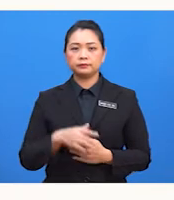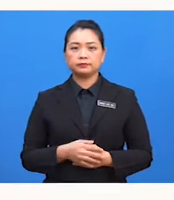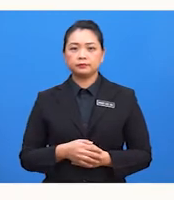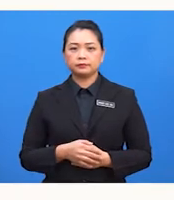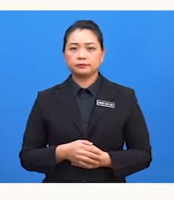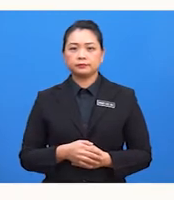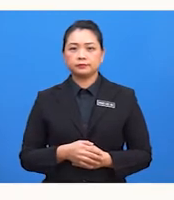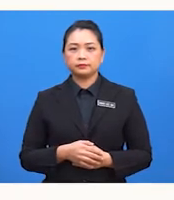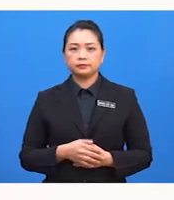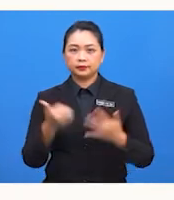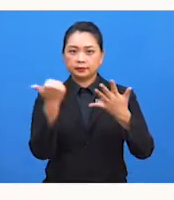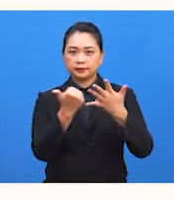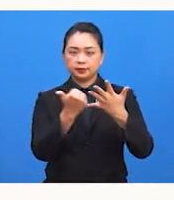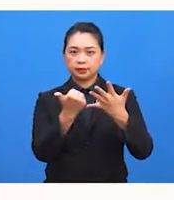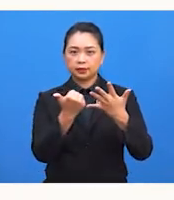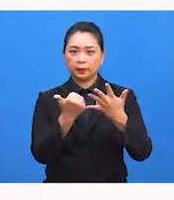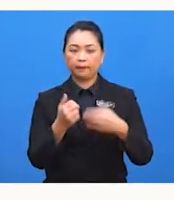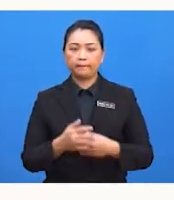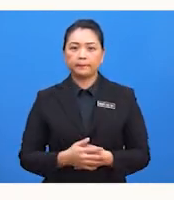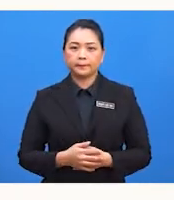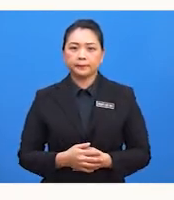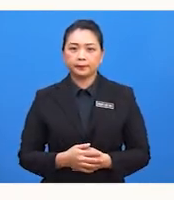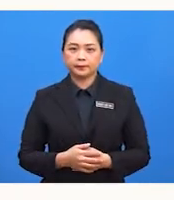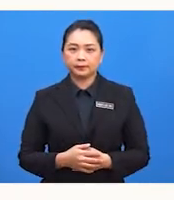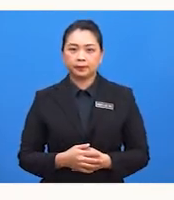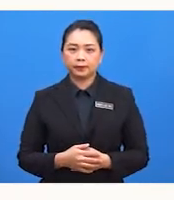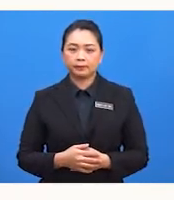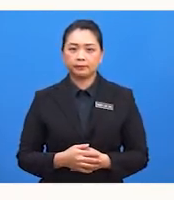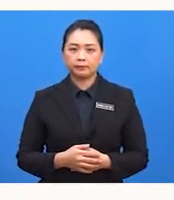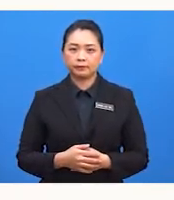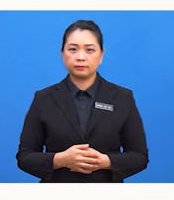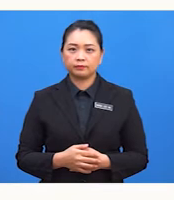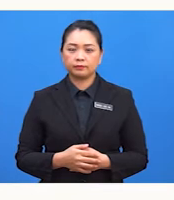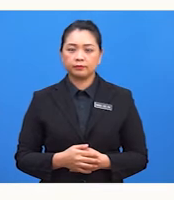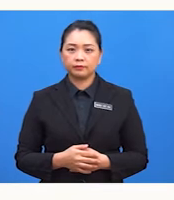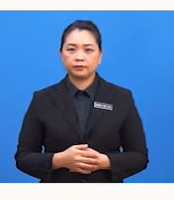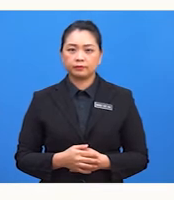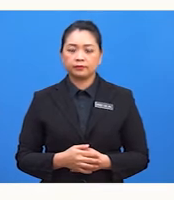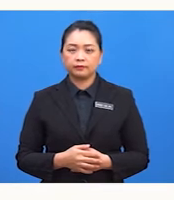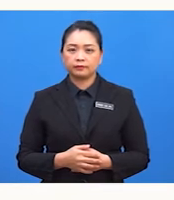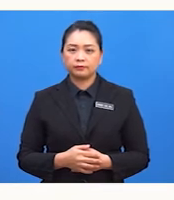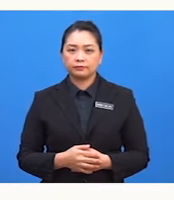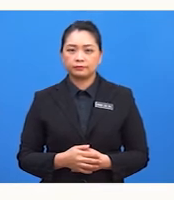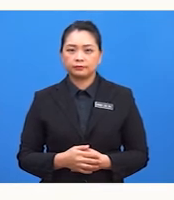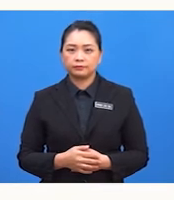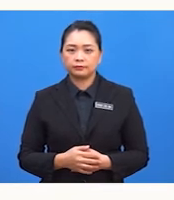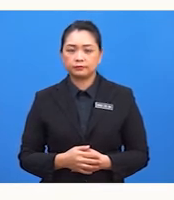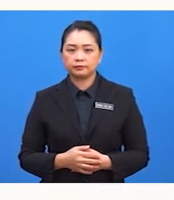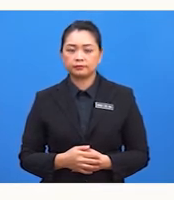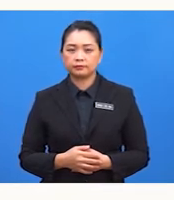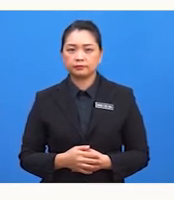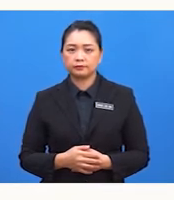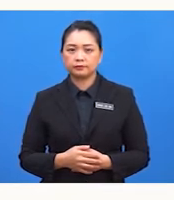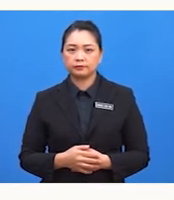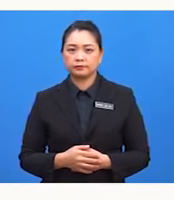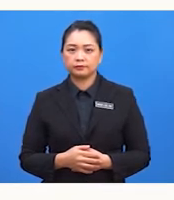nyatakan warna yang tergolong dalam suhu warna sejuk. Apakah warnanya? Ia adalah